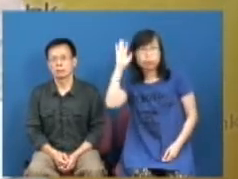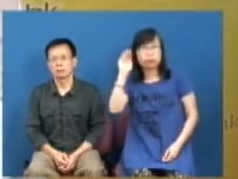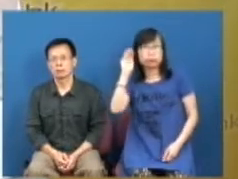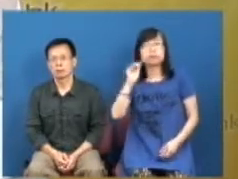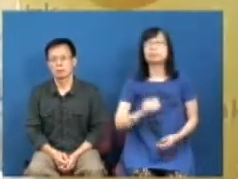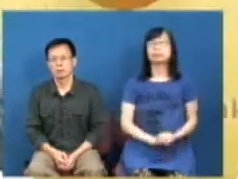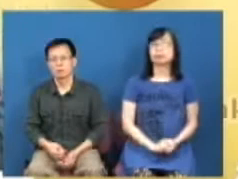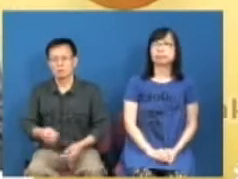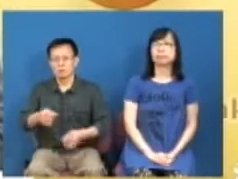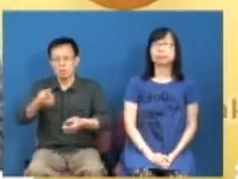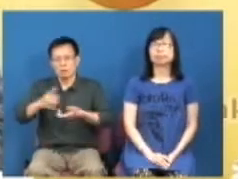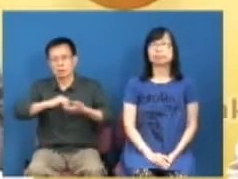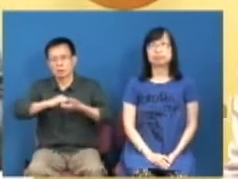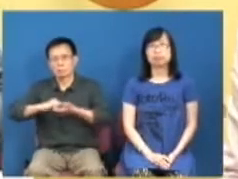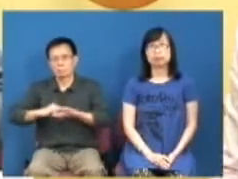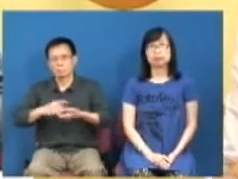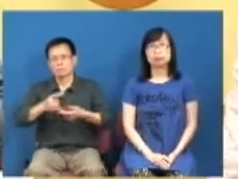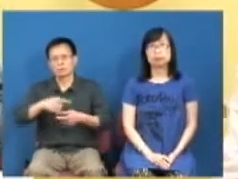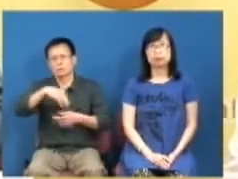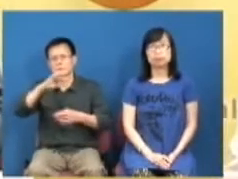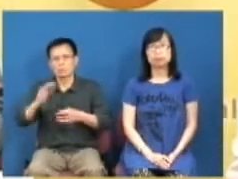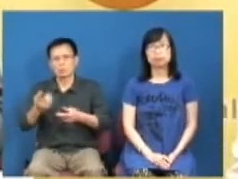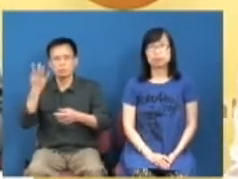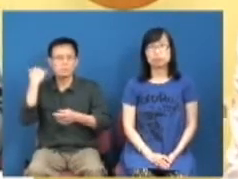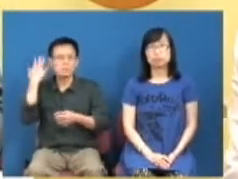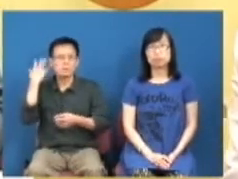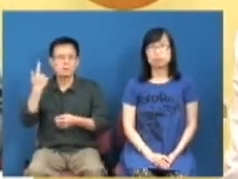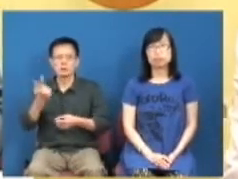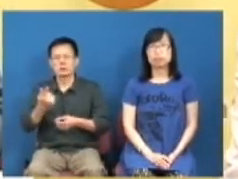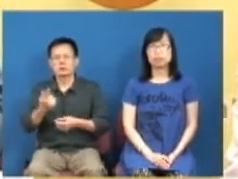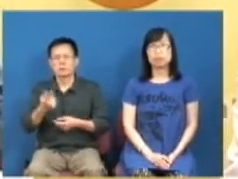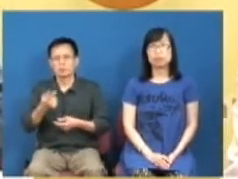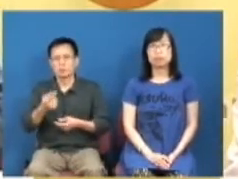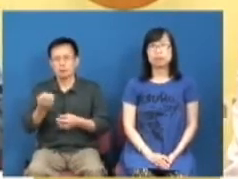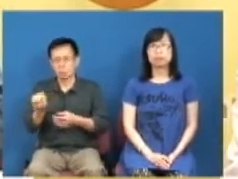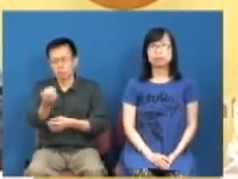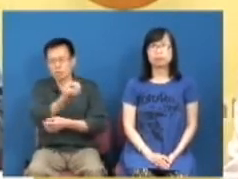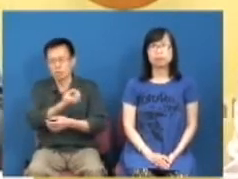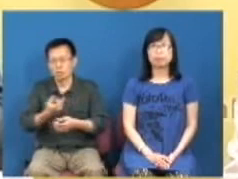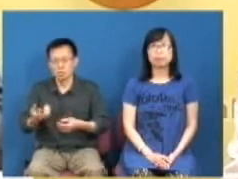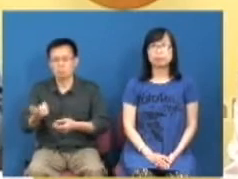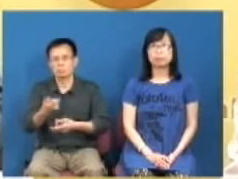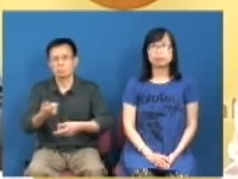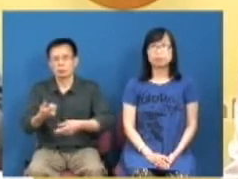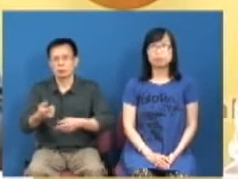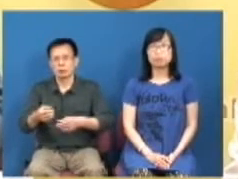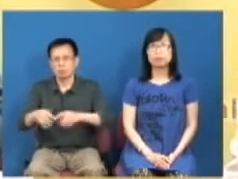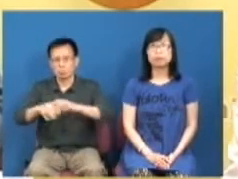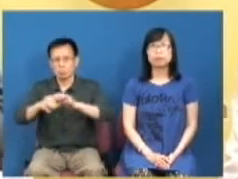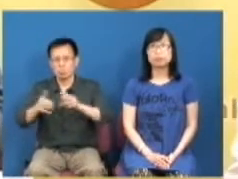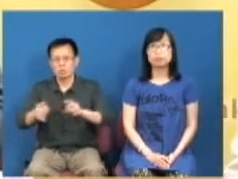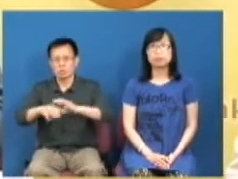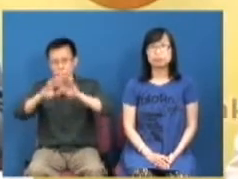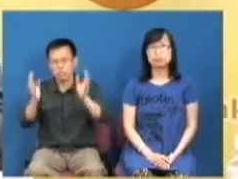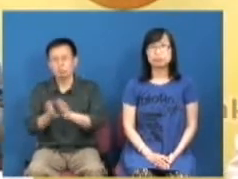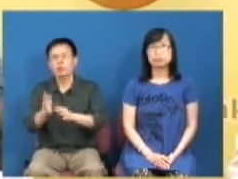睇啊？ 大嶼山即係嗱，其實以前就玫瑰園成個建嘅計劃咧，